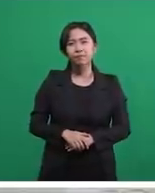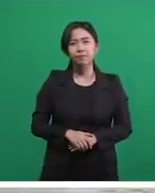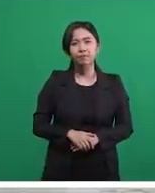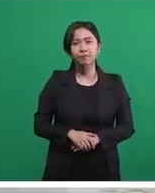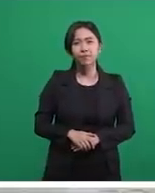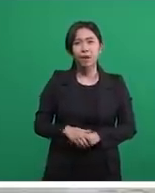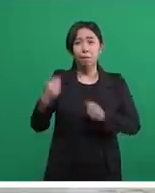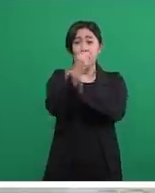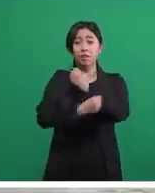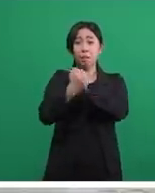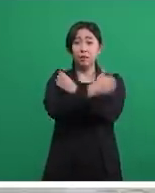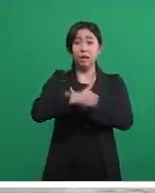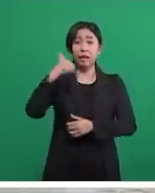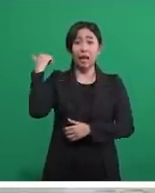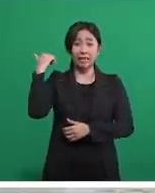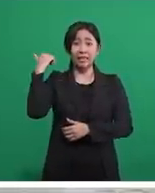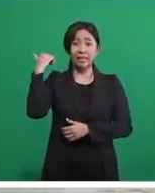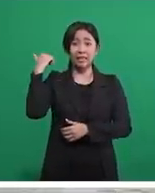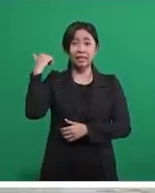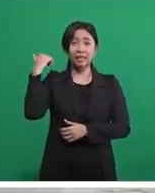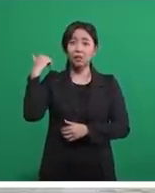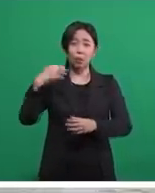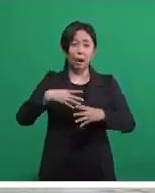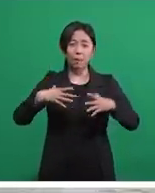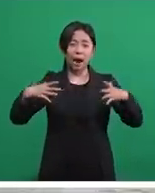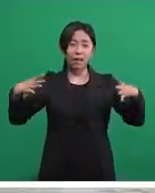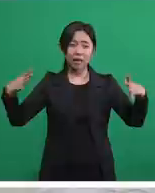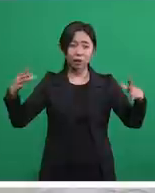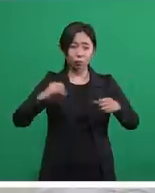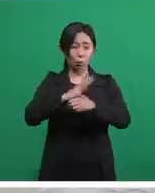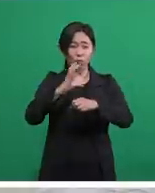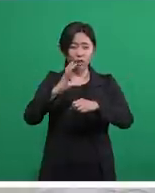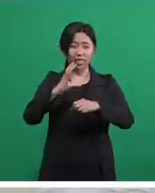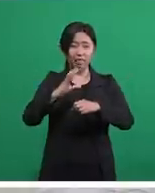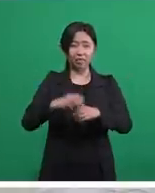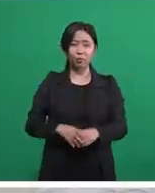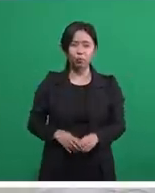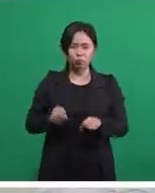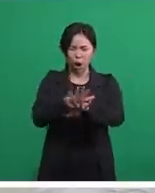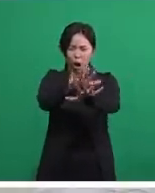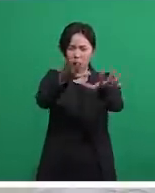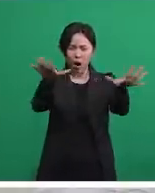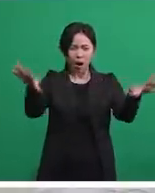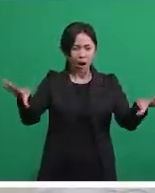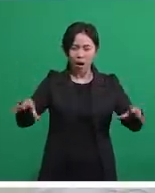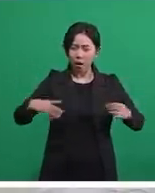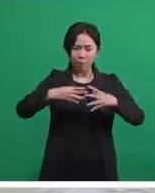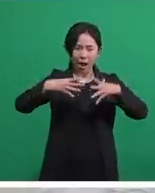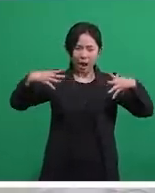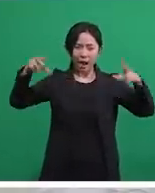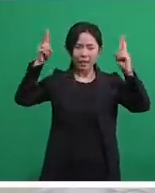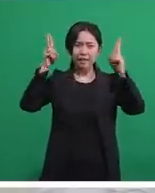sekitar kita. India dan belakangan juga Malaysia. Begitu banyak korban